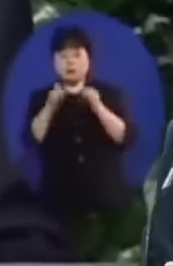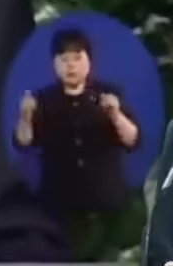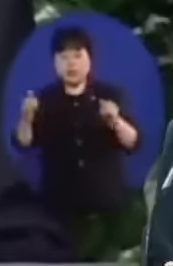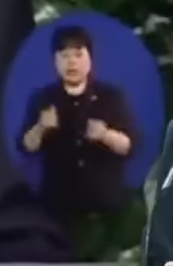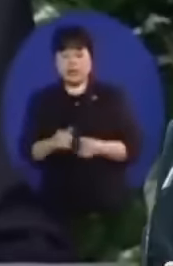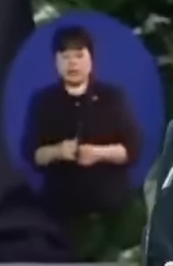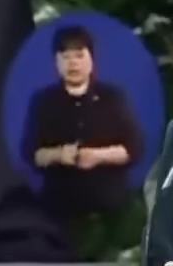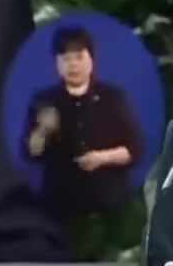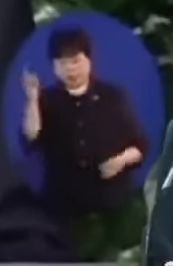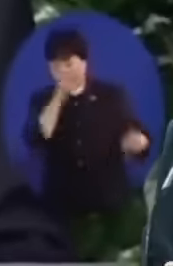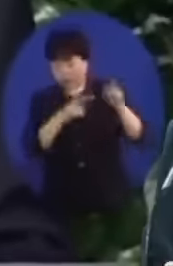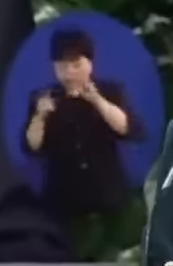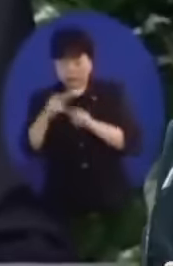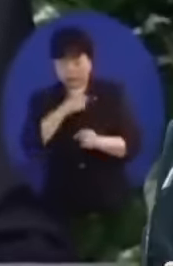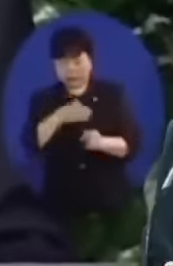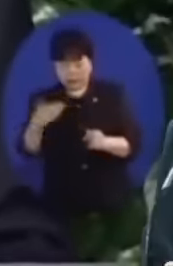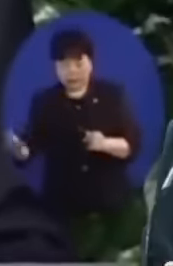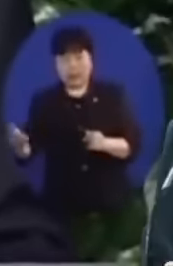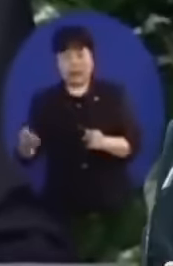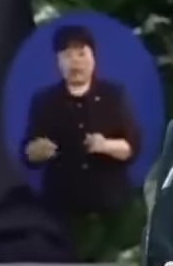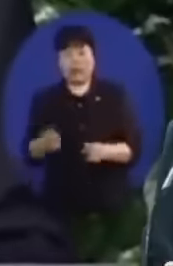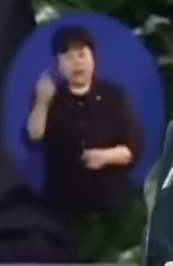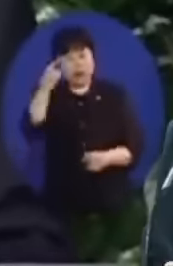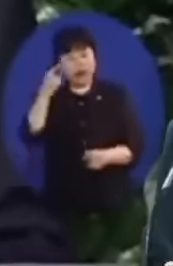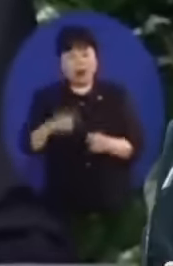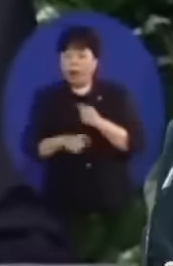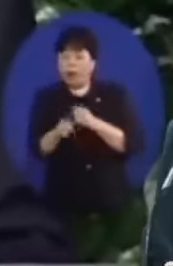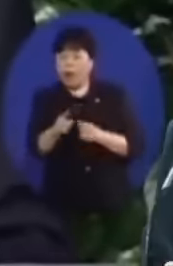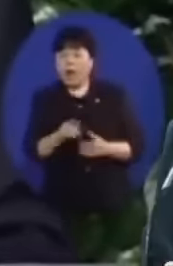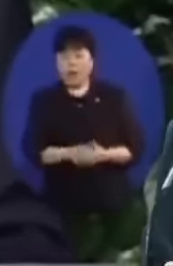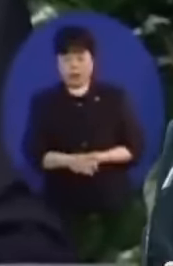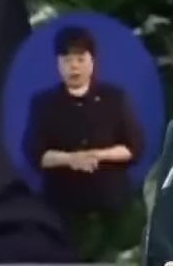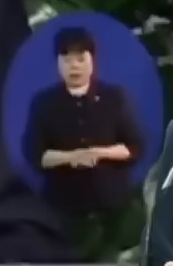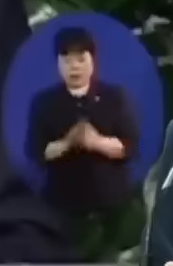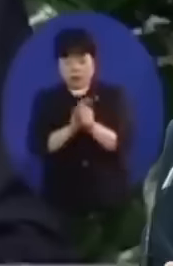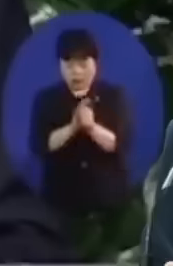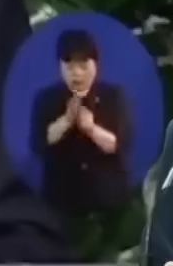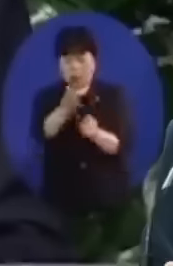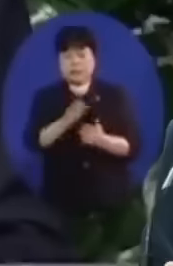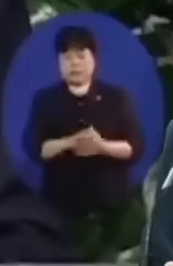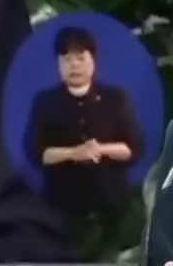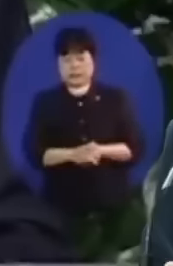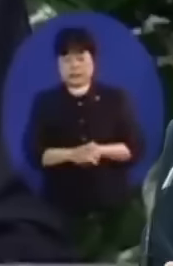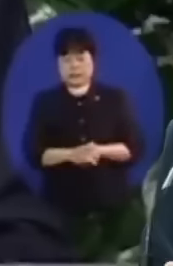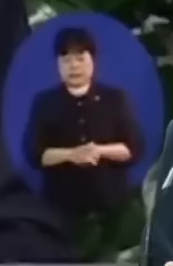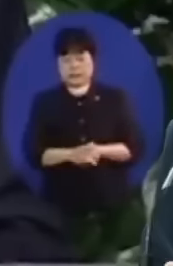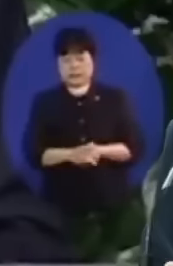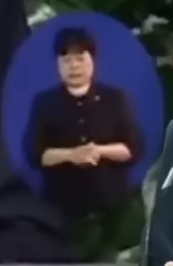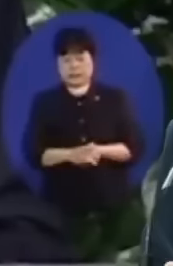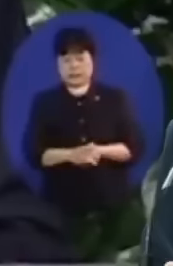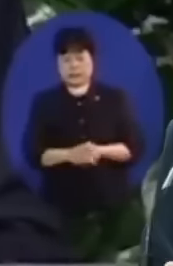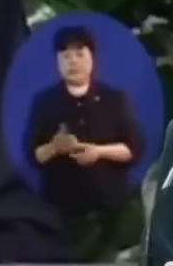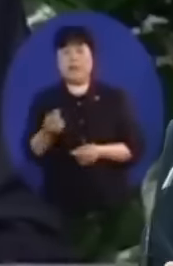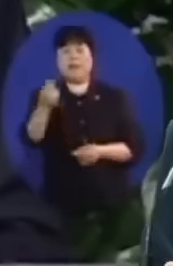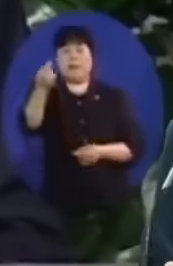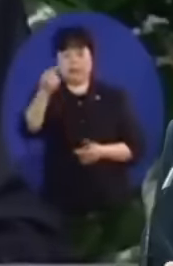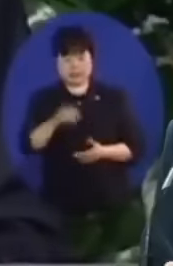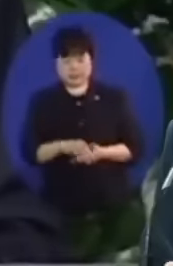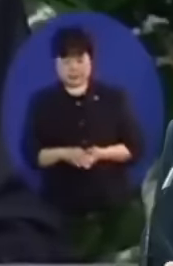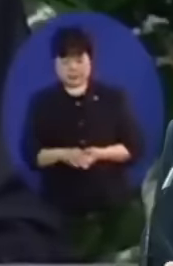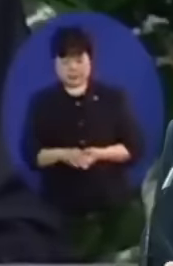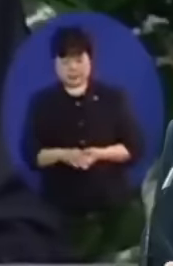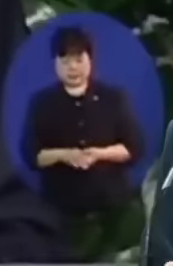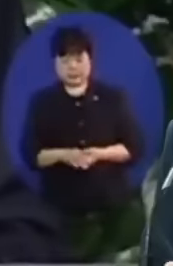이렇게 상처를 입고 피투성이가 되면 어떻게 하냐? 일 돌봐줘야 되지. 당장 그는